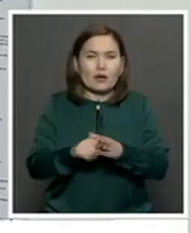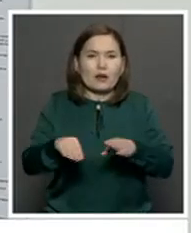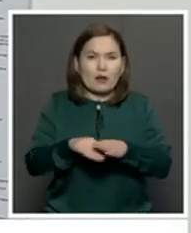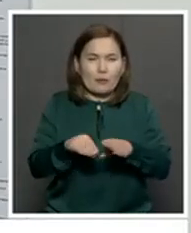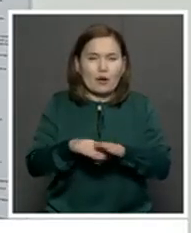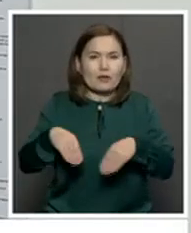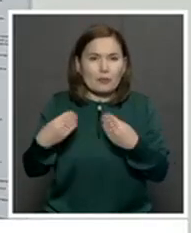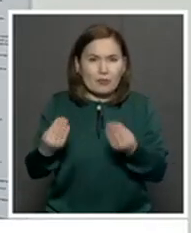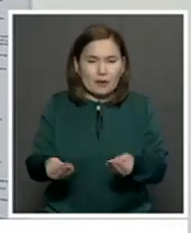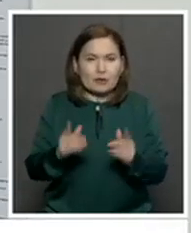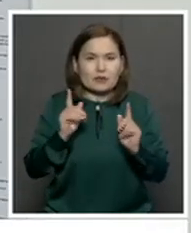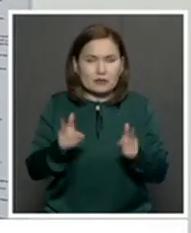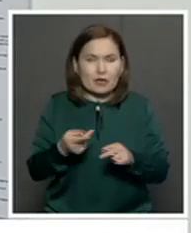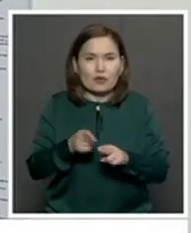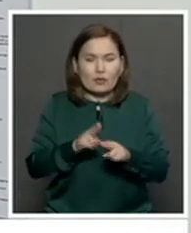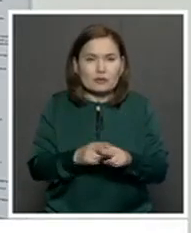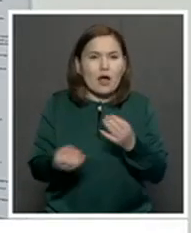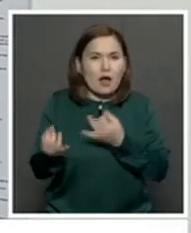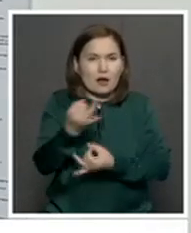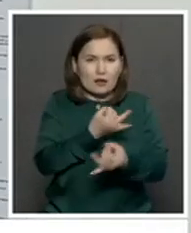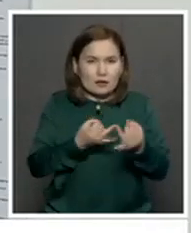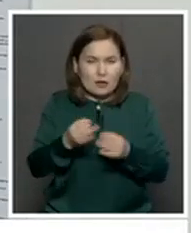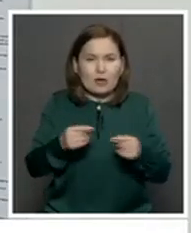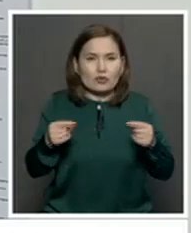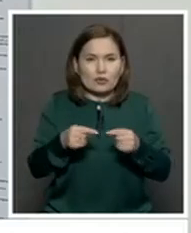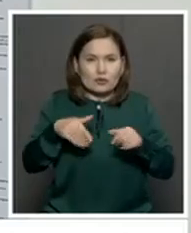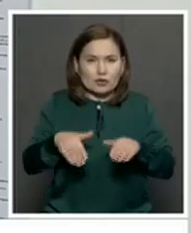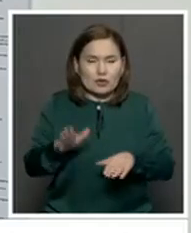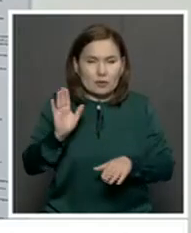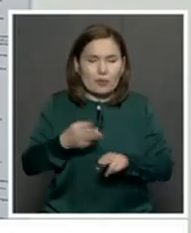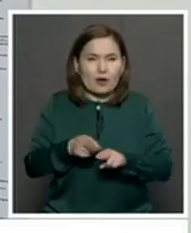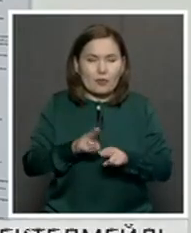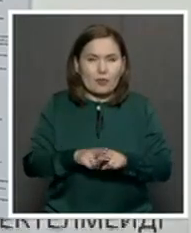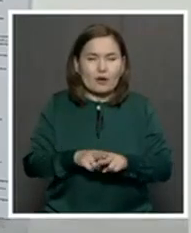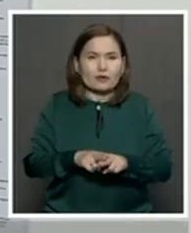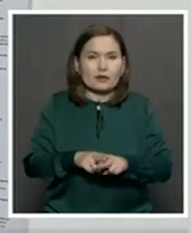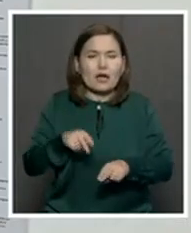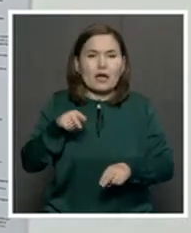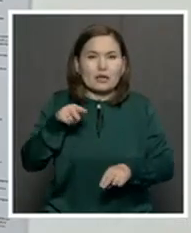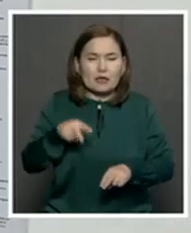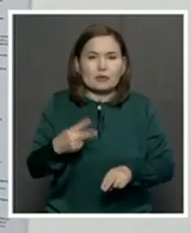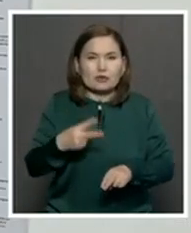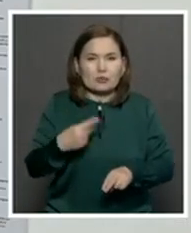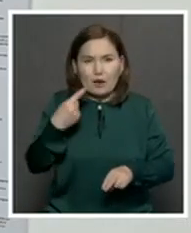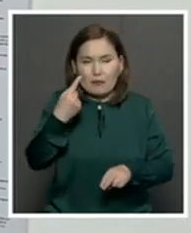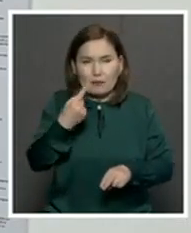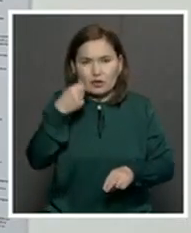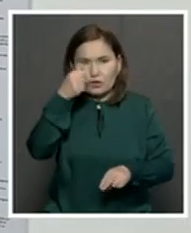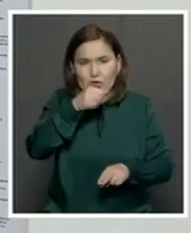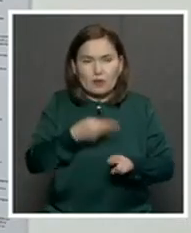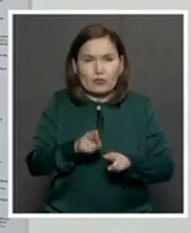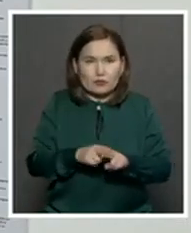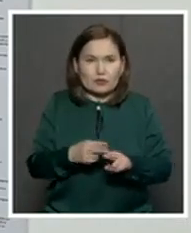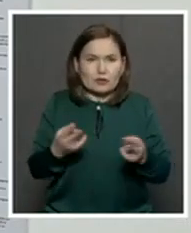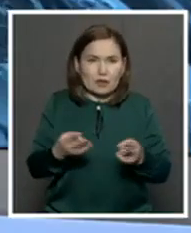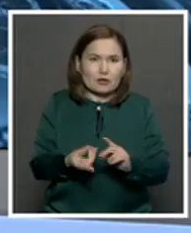жоқ, біз мониторинг жасаймыз, расымен де талқылау жүргіземіз. Ол жылдың қорытындысы бойынша, егер де қажет болып жатса, біз оны өзгертіп отырамыз.